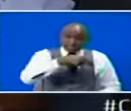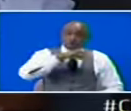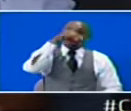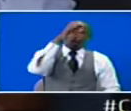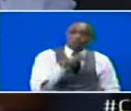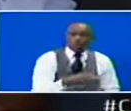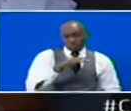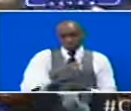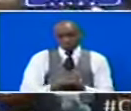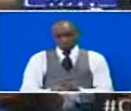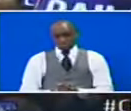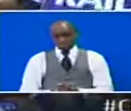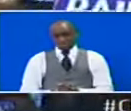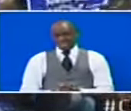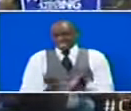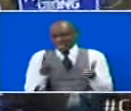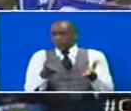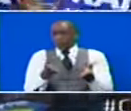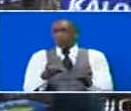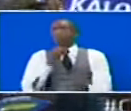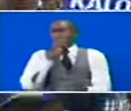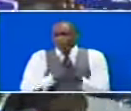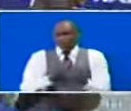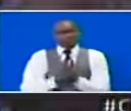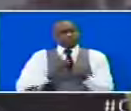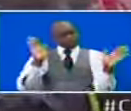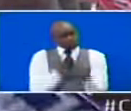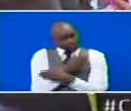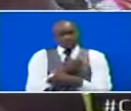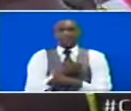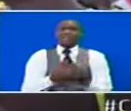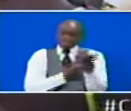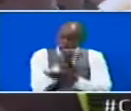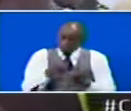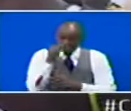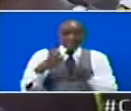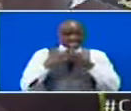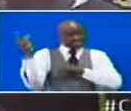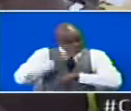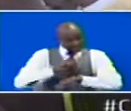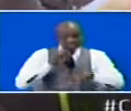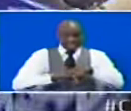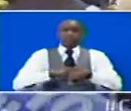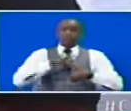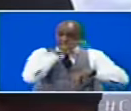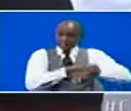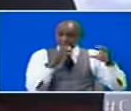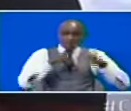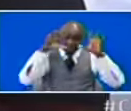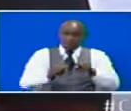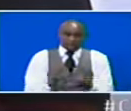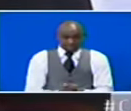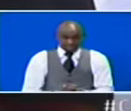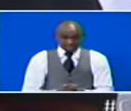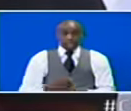ya petroli. They promised to deal with the high cost of living within 90 days of taking over power.